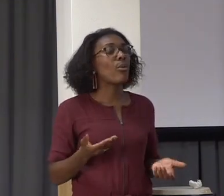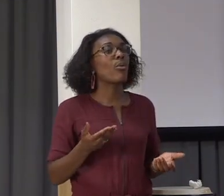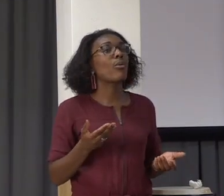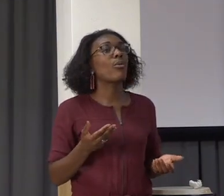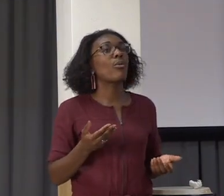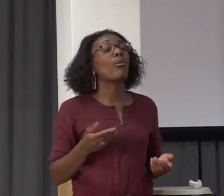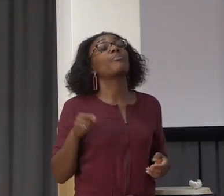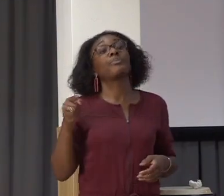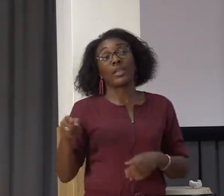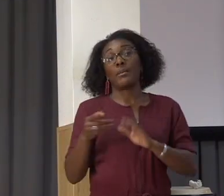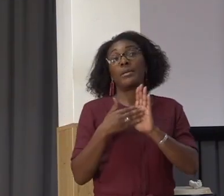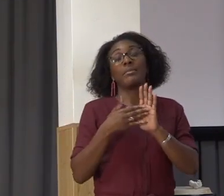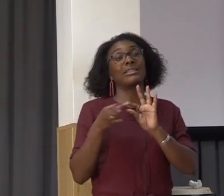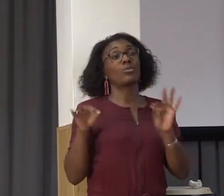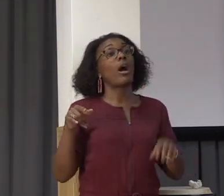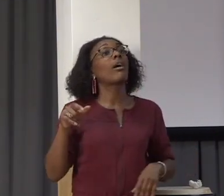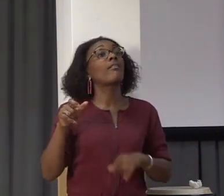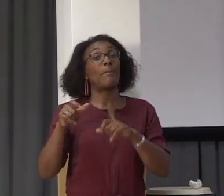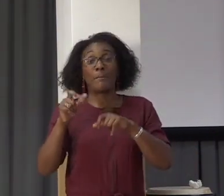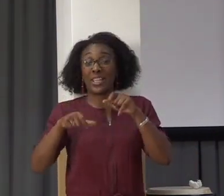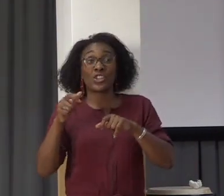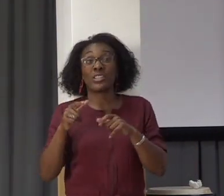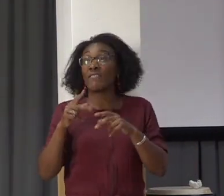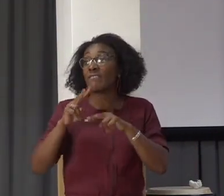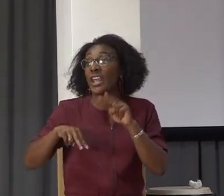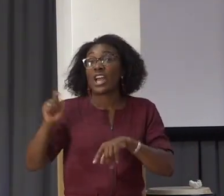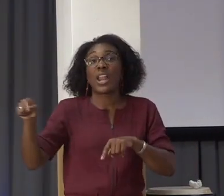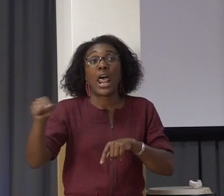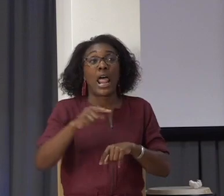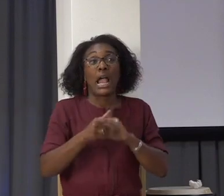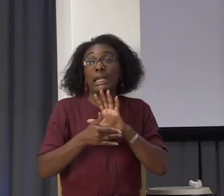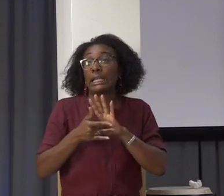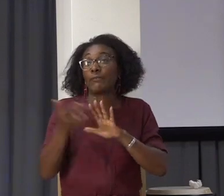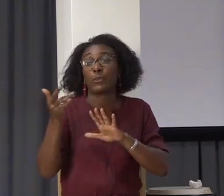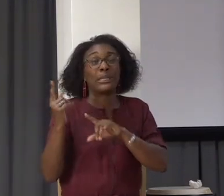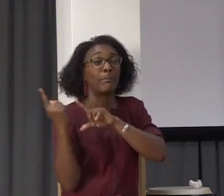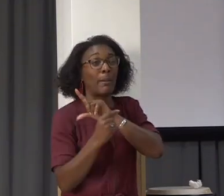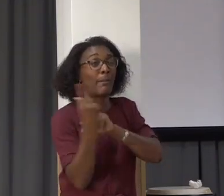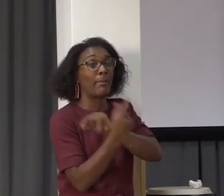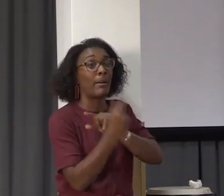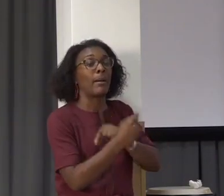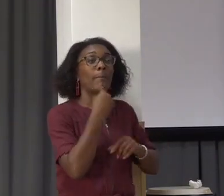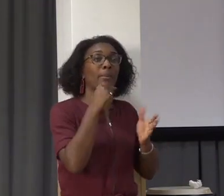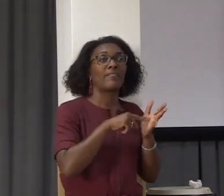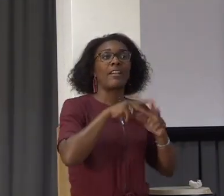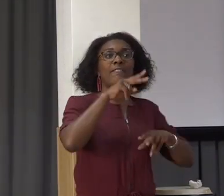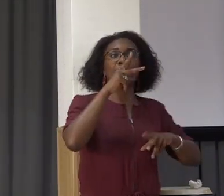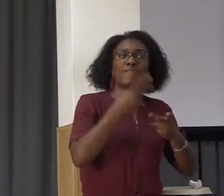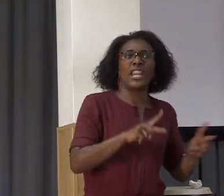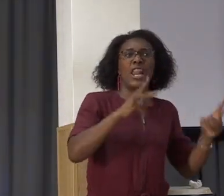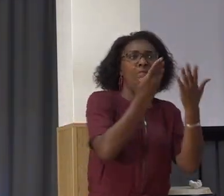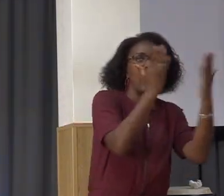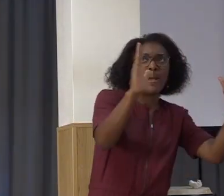sans fortification, ils s'étaient allés dans les villes fortifiées. Et il faut qu'on fasse attention que nous, en tant que